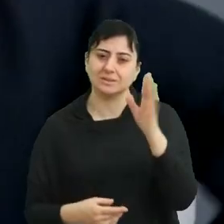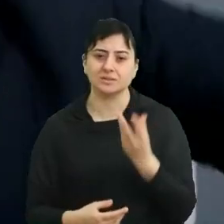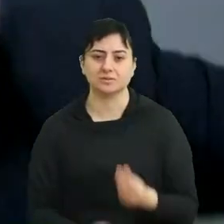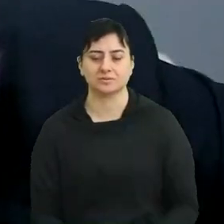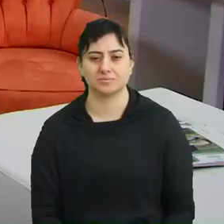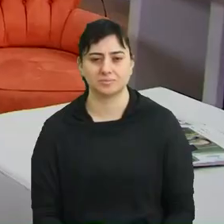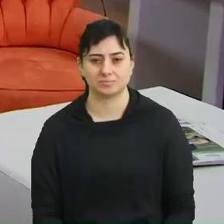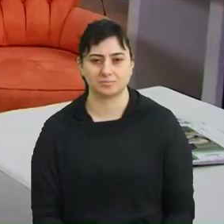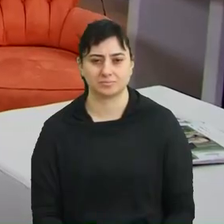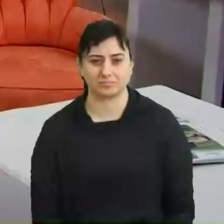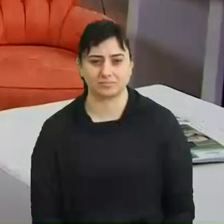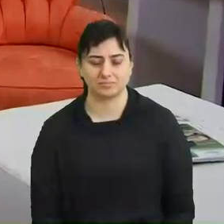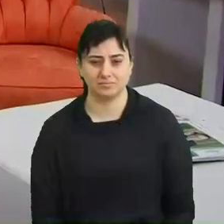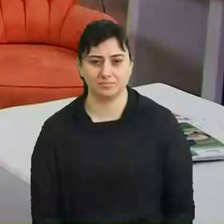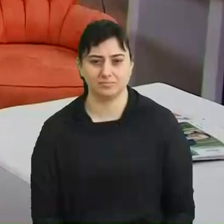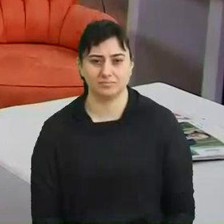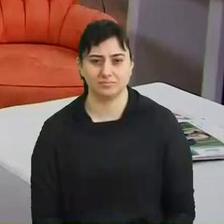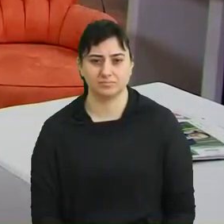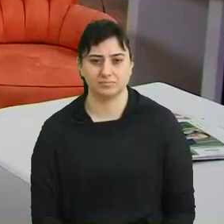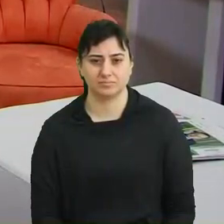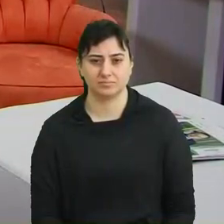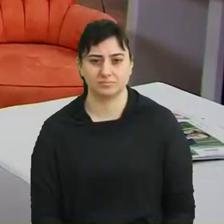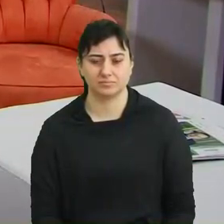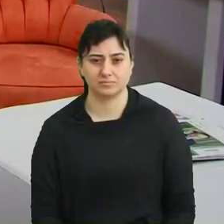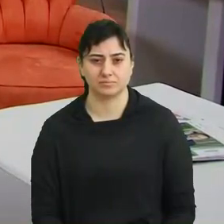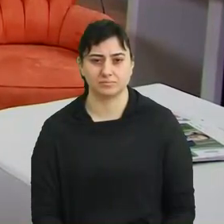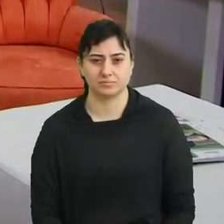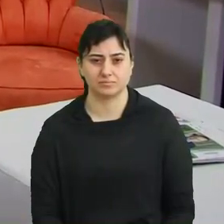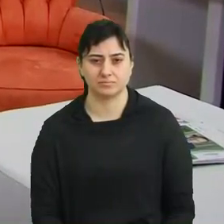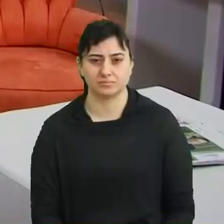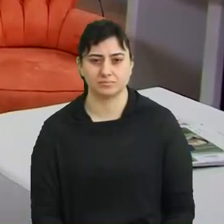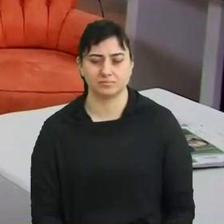Takım elbiseli adam mavi klasörü kolunun altına sıkıştırdı. Odadan çıkıyor.